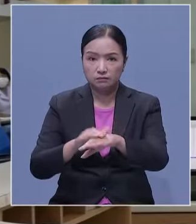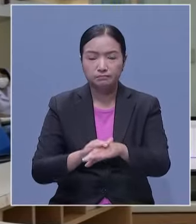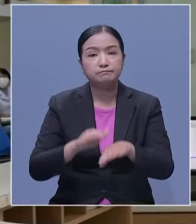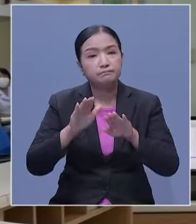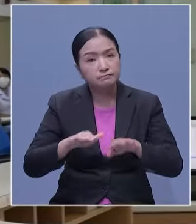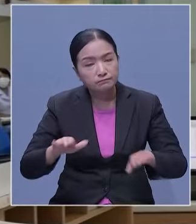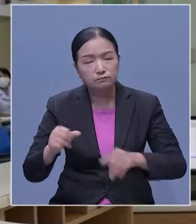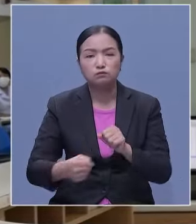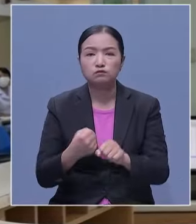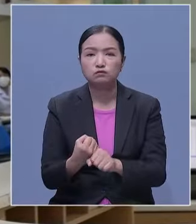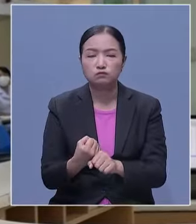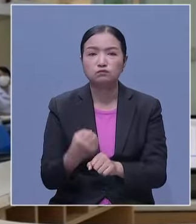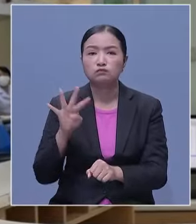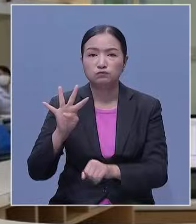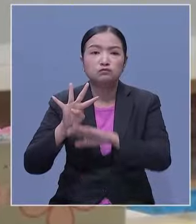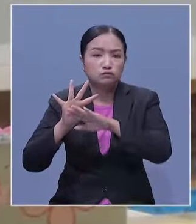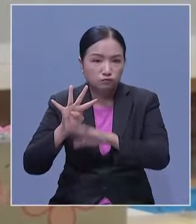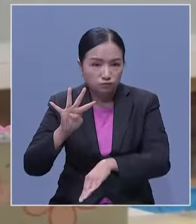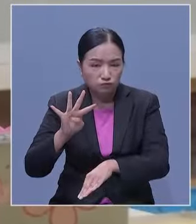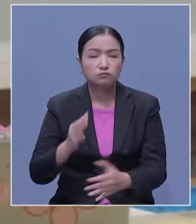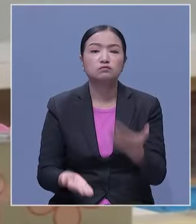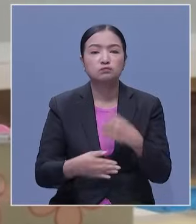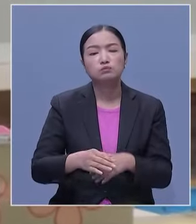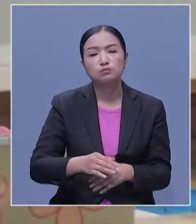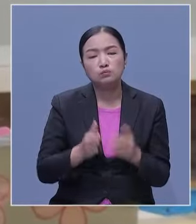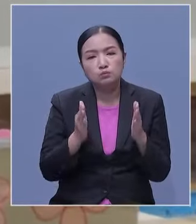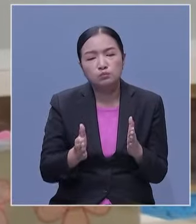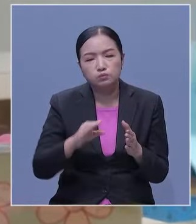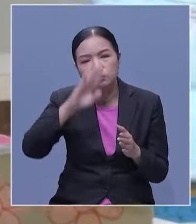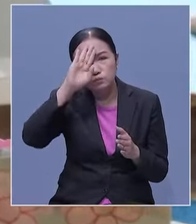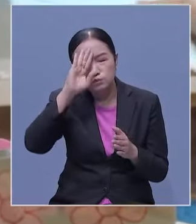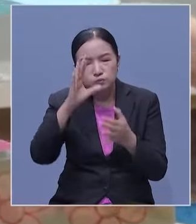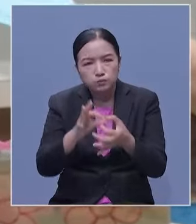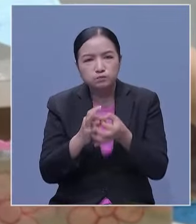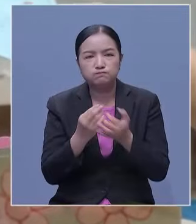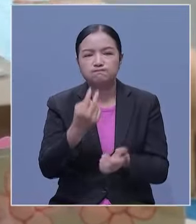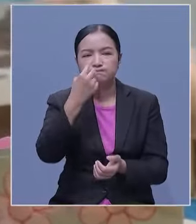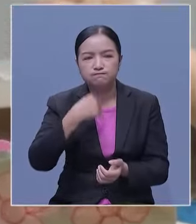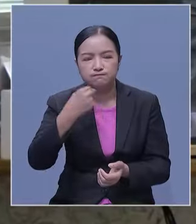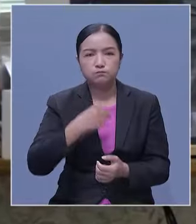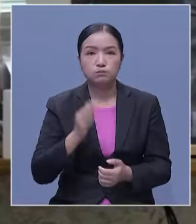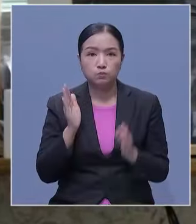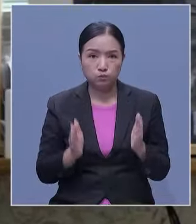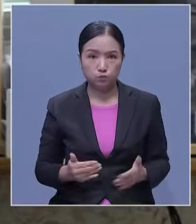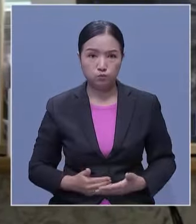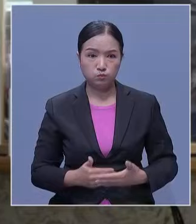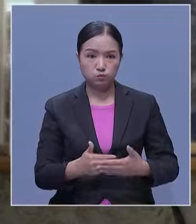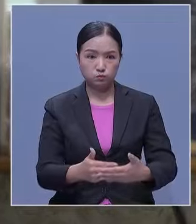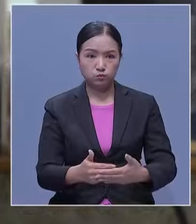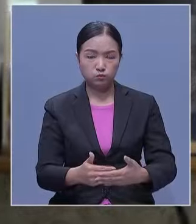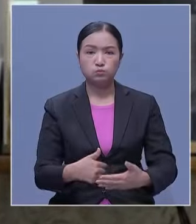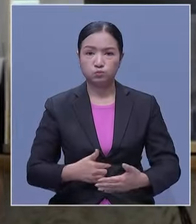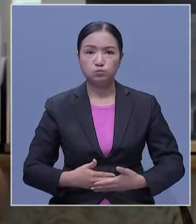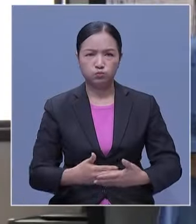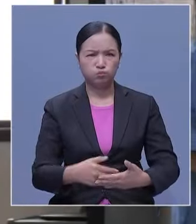ากเด็กเล็กอายุน้อยกว่า4ขวบแล้วหรือกลุ่มผู้ป่วยโรคเกี่ยวกับทางเดินหายใจแล้วนะครับกลุ่มคนท้องหรือตั้งครรภ์อ